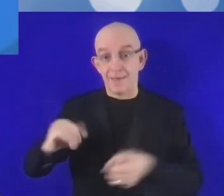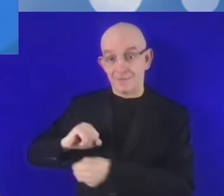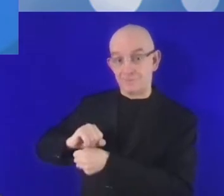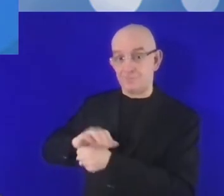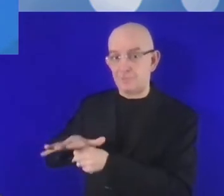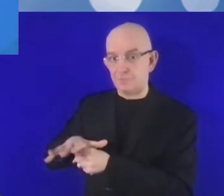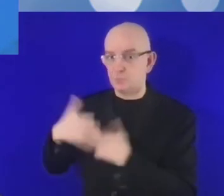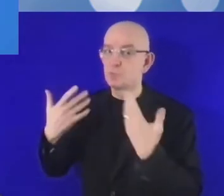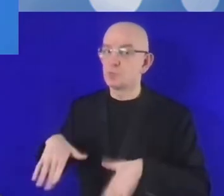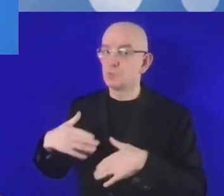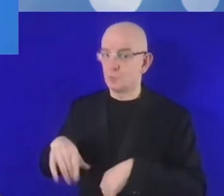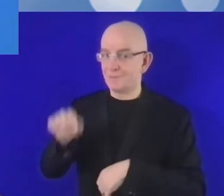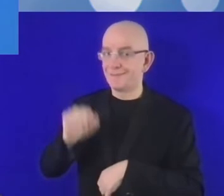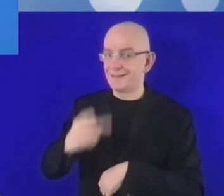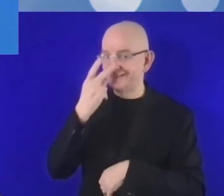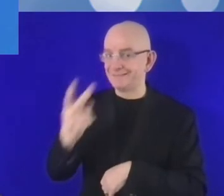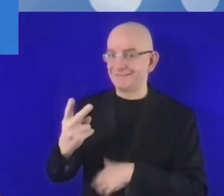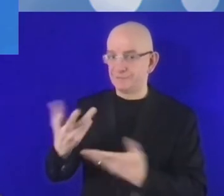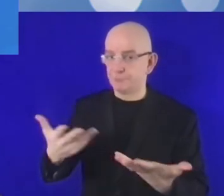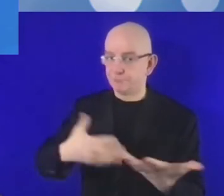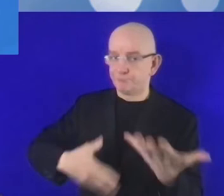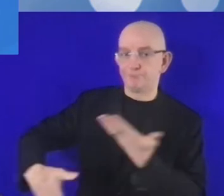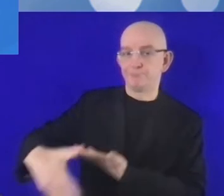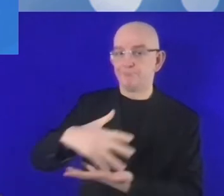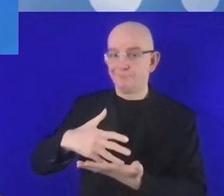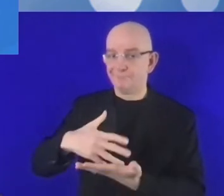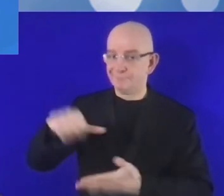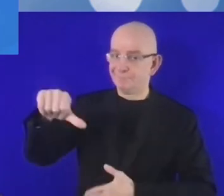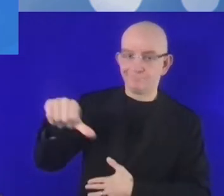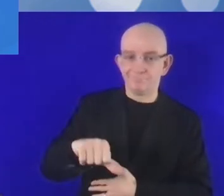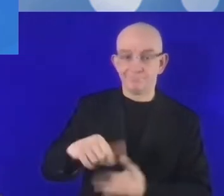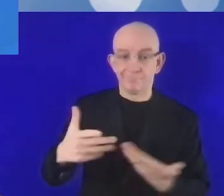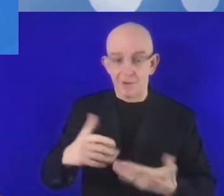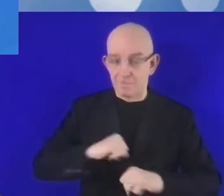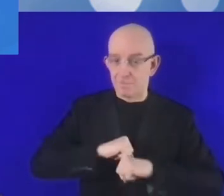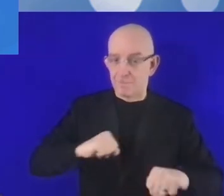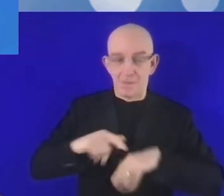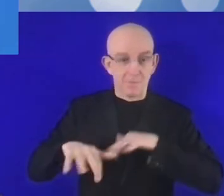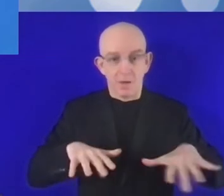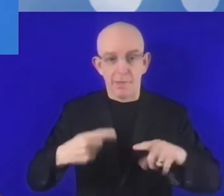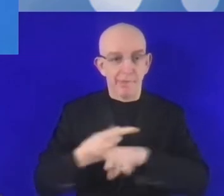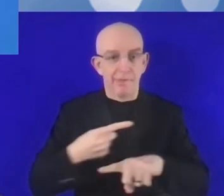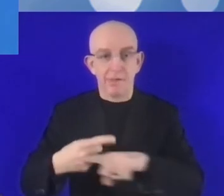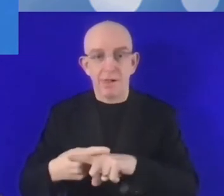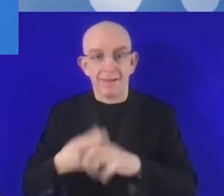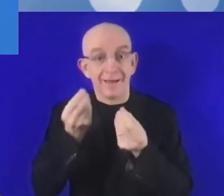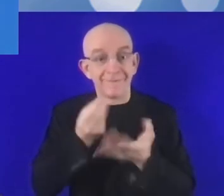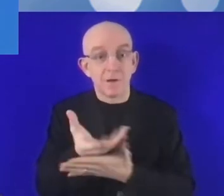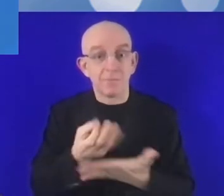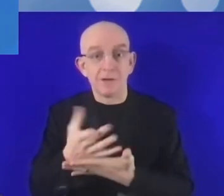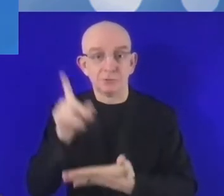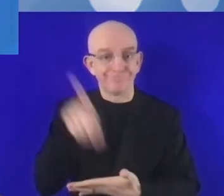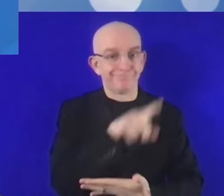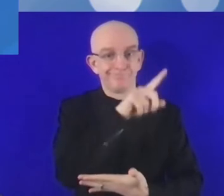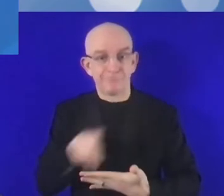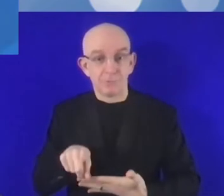notre vie personnelle. Mais on voit aussi qu'Internet a des aspects négatifs, avec notamment